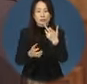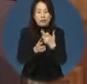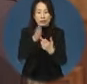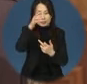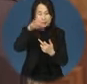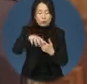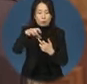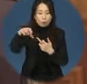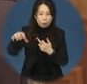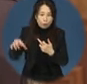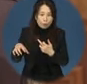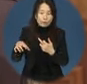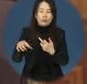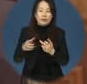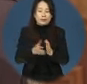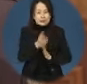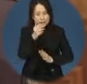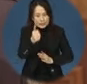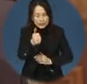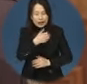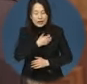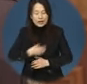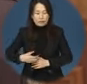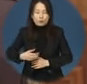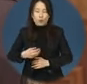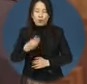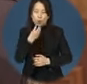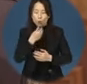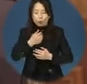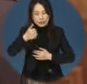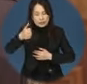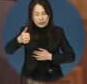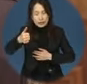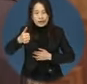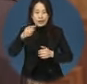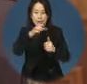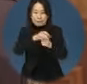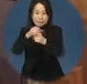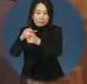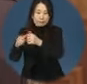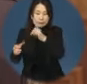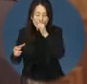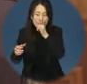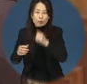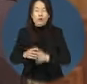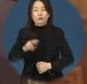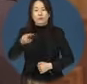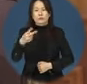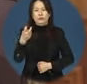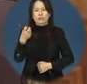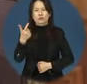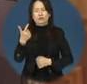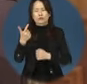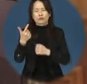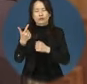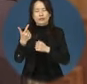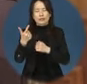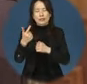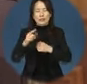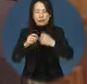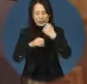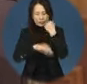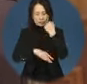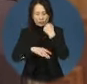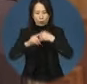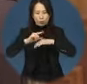단체장 분 등 시장 이라든지 도 의사 이런 분들이 하고 뿐만이 아니고 226개 정도 되는 기초 지방자치단체